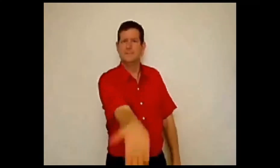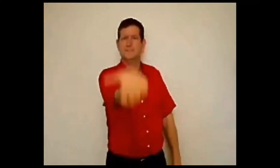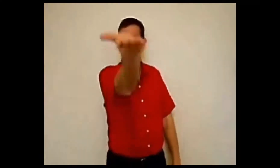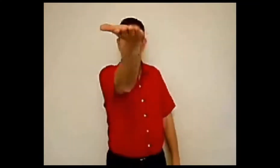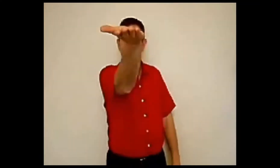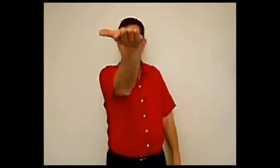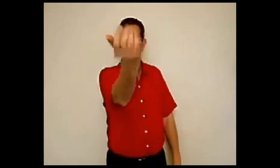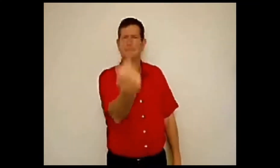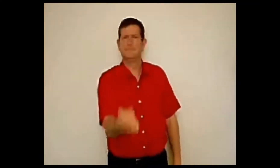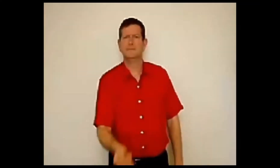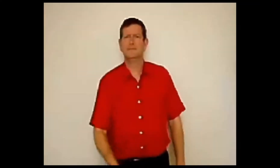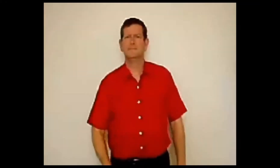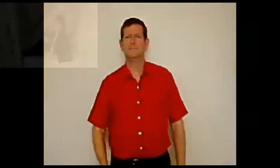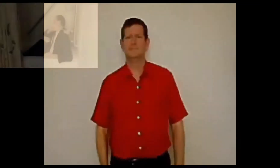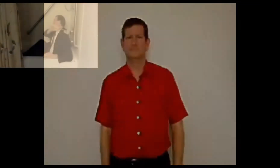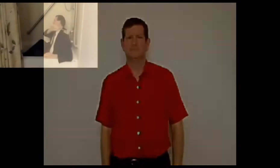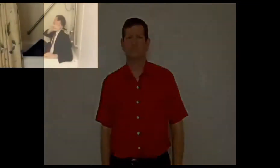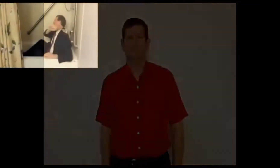Se lever.